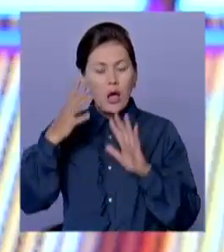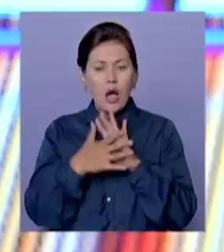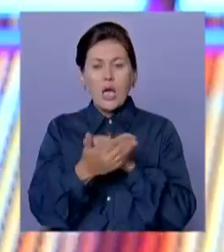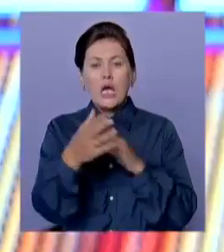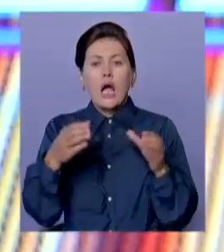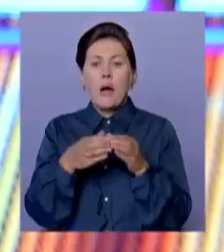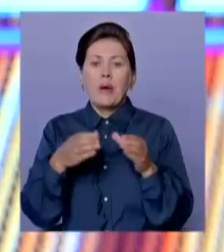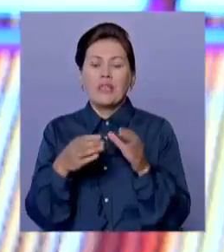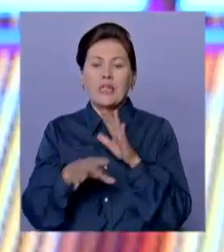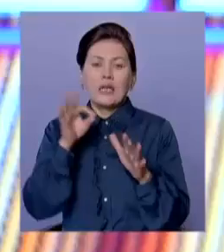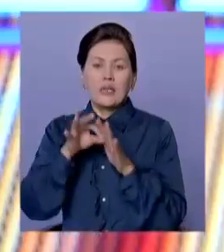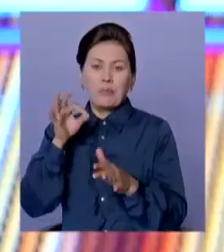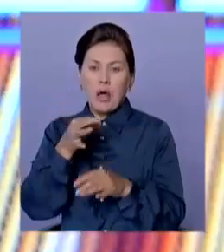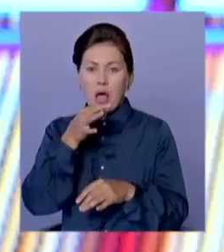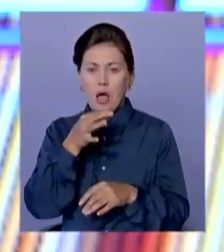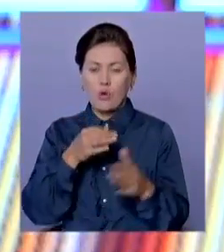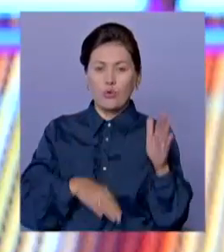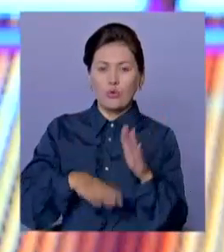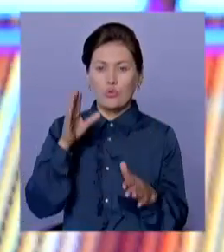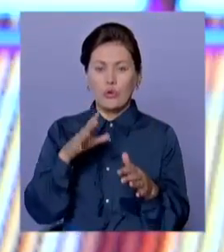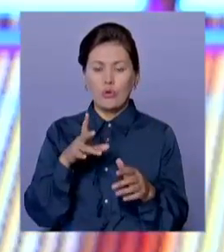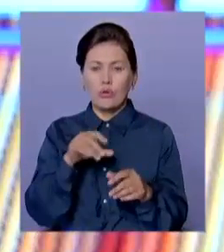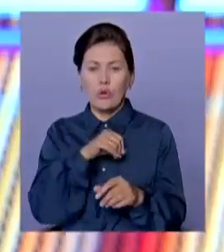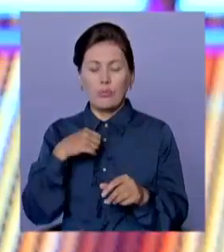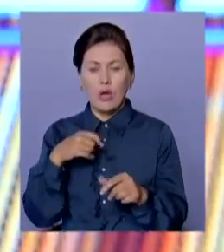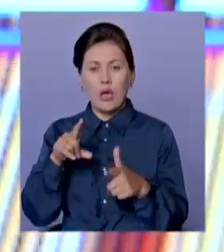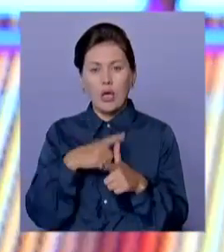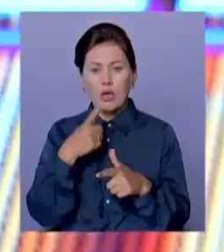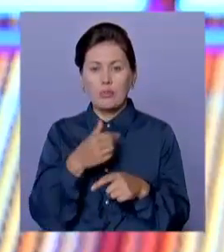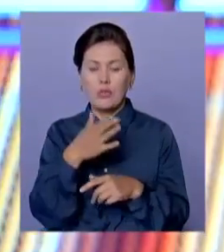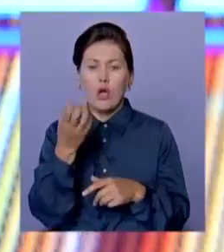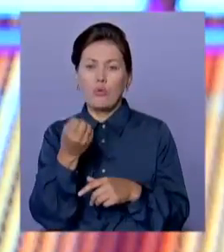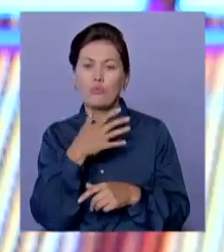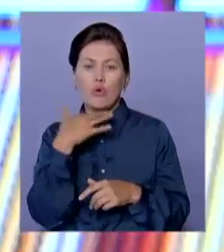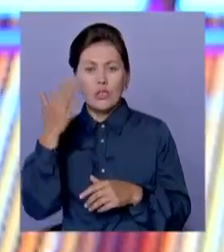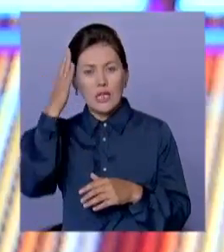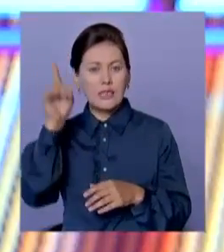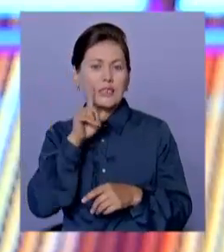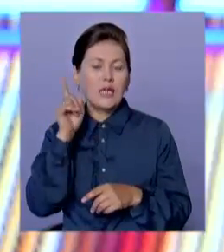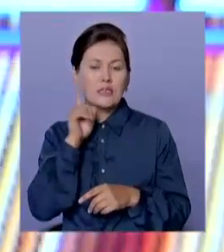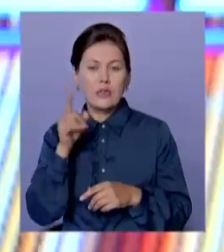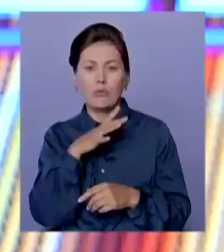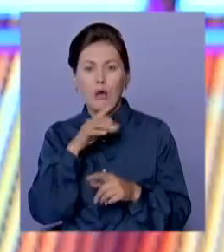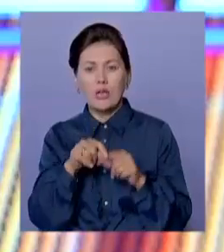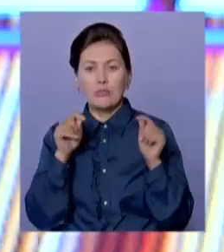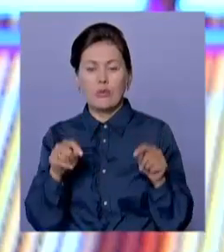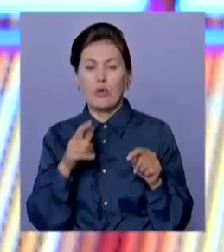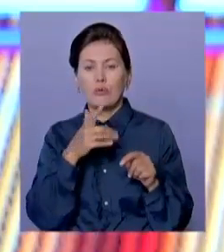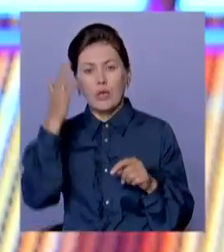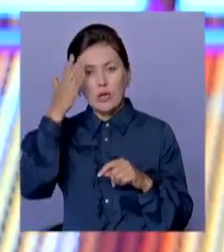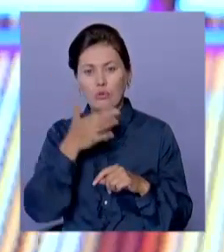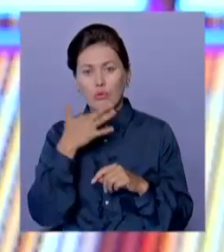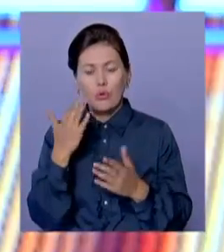командаға таңдап алынған адамдардың үздіктердің үздігі сіздер ма, жоқ әлде бізде әлде талантты жастар ашылмай жатқан дарындылар көп